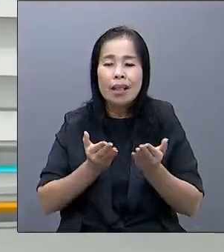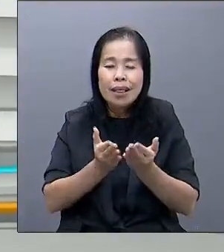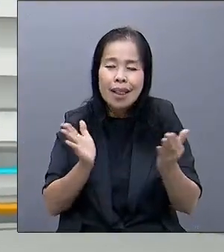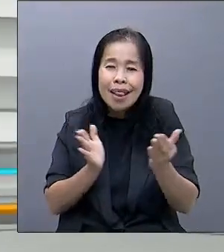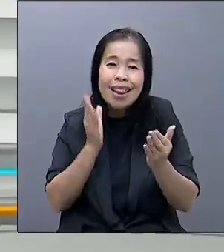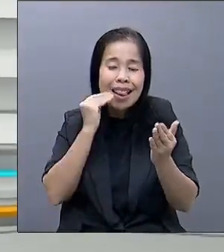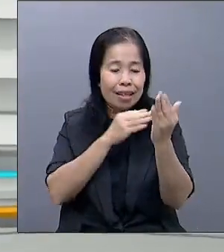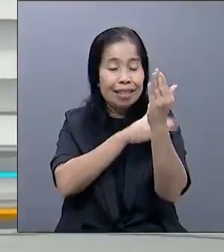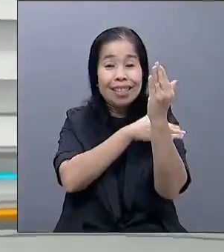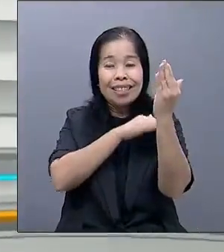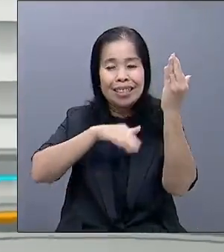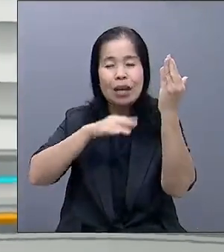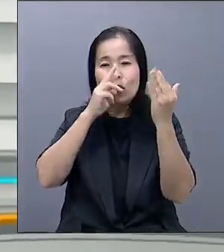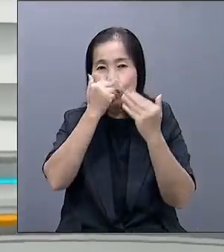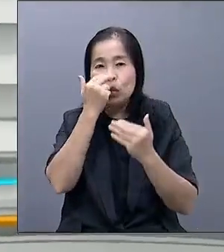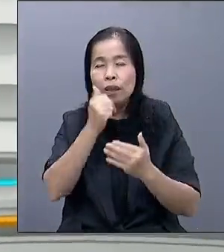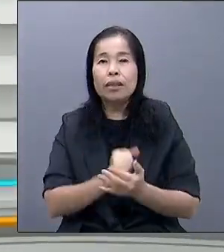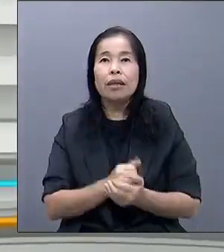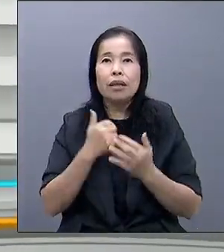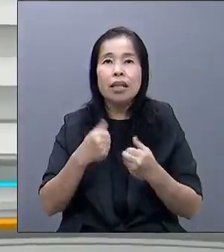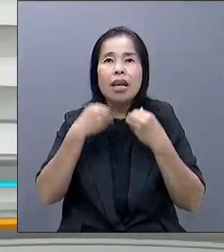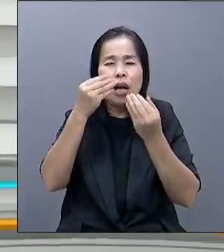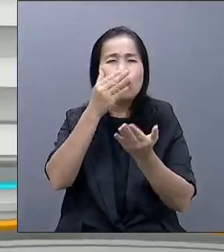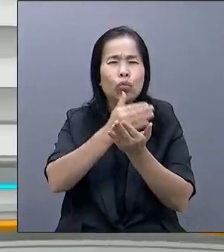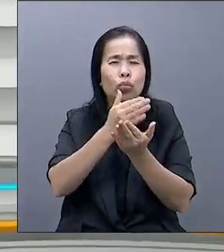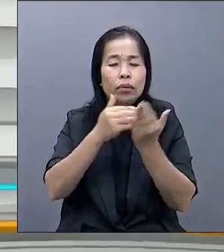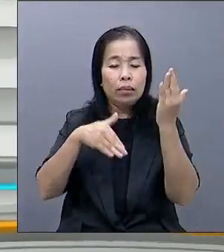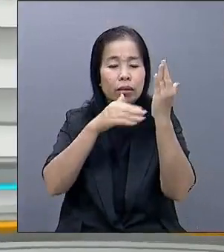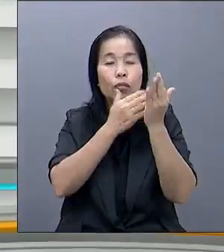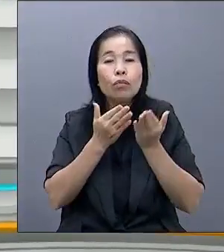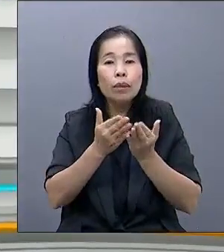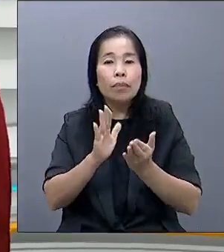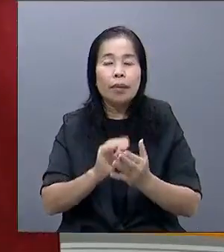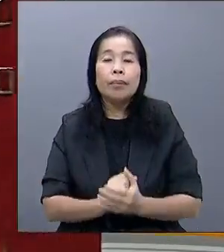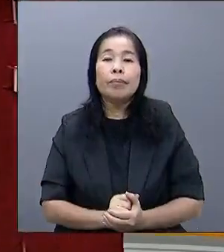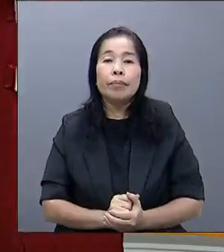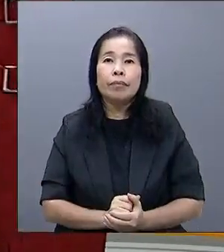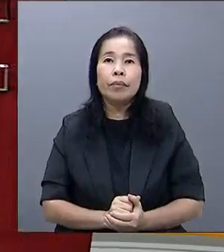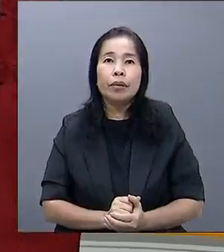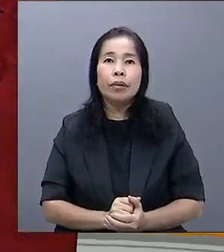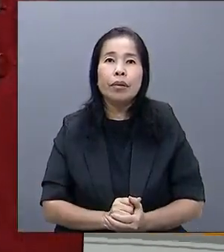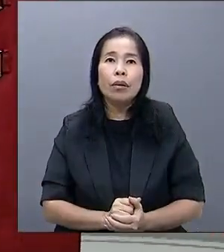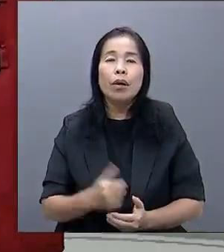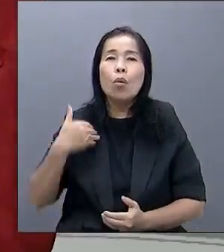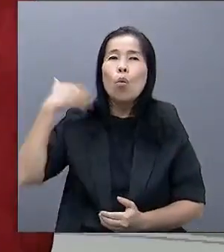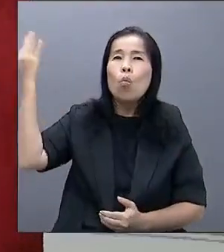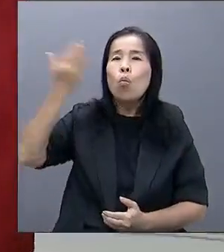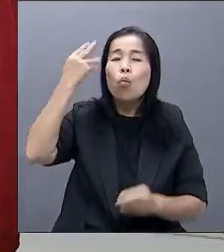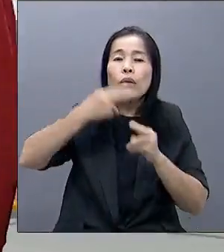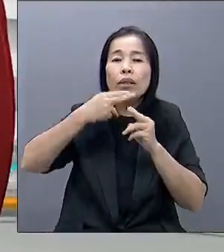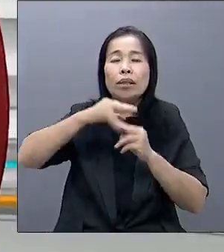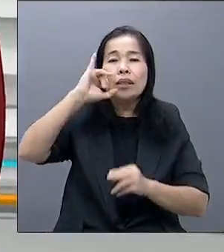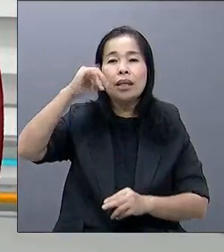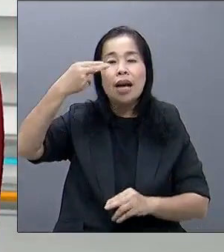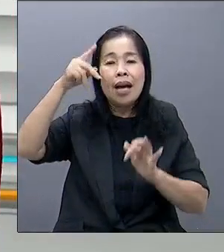บคยไปดูพยุต่ายฝูนยไห่ขุยซึ่จะเคลื่อนตัวขึ้นฝั่งทาง